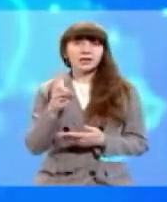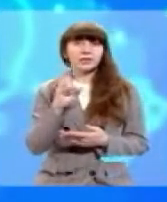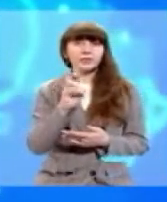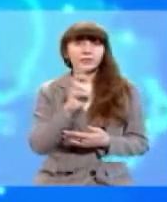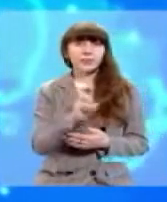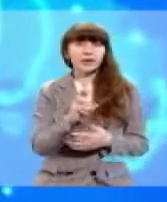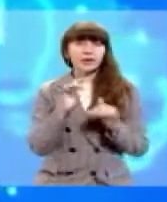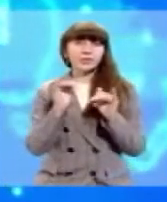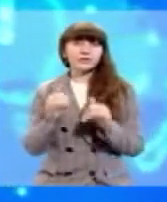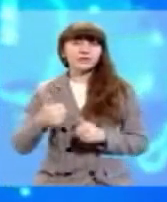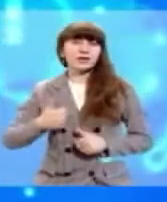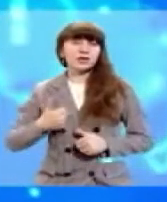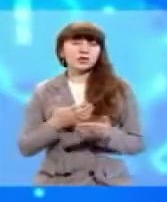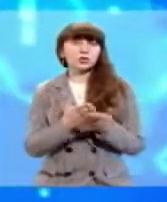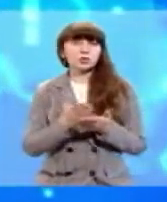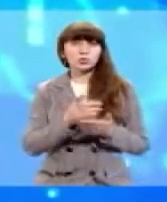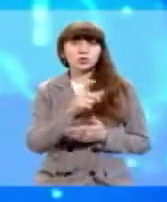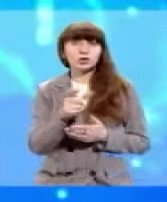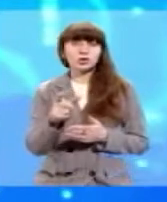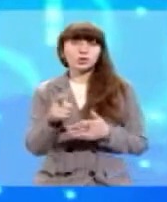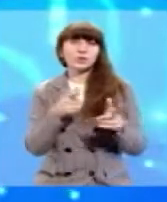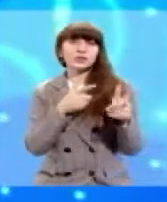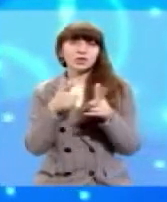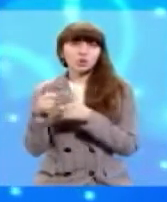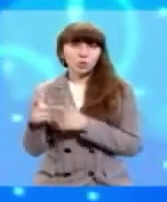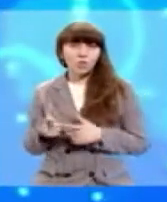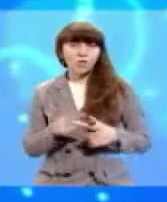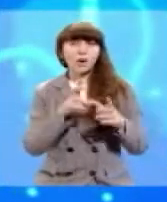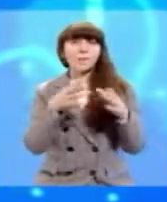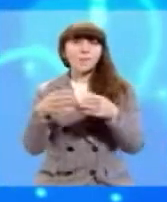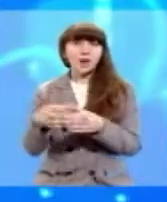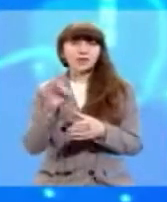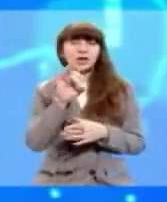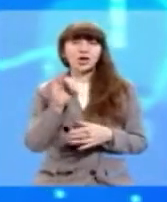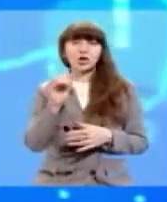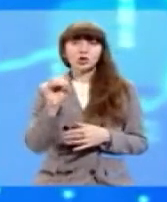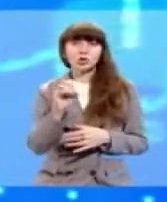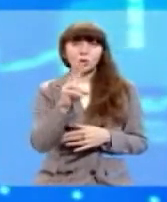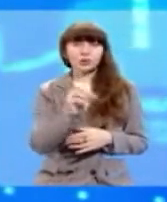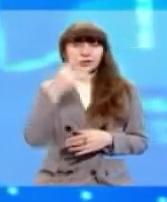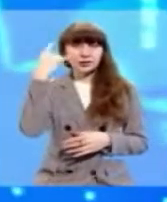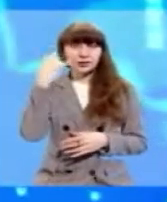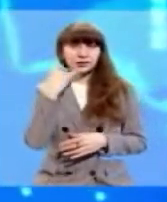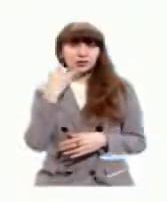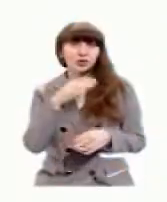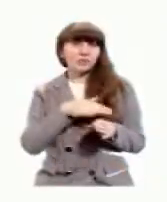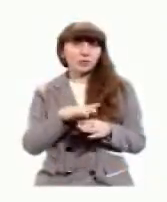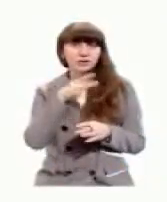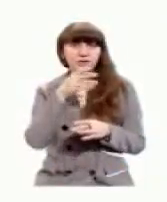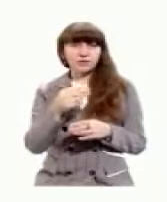шебін қорғау бойынша өз әскери борышын атқарған Қазақстанның жиынтық атқыштар батальонының әскери қызметшілеріне